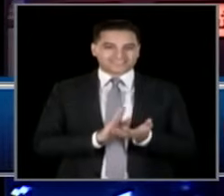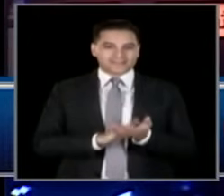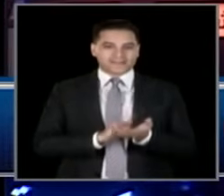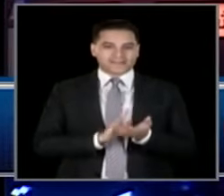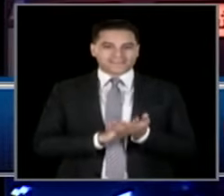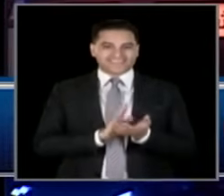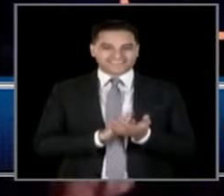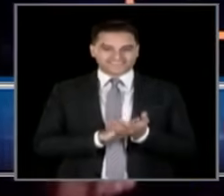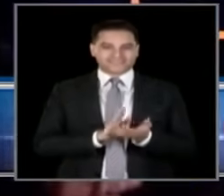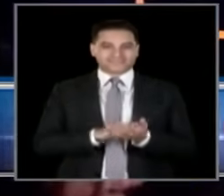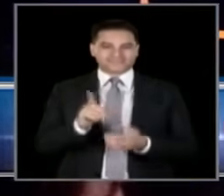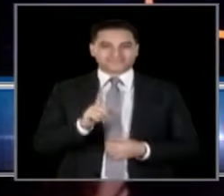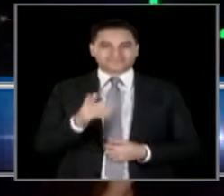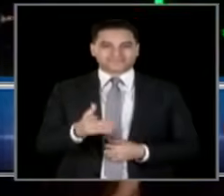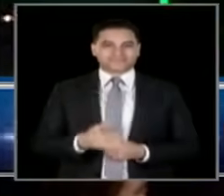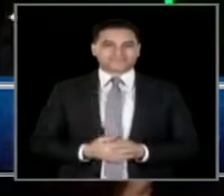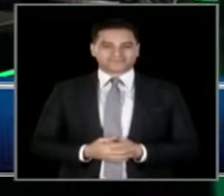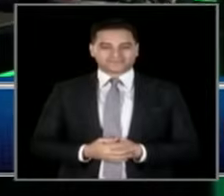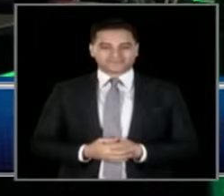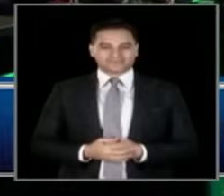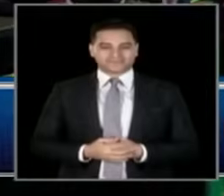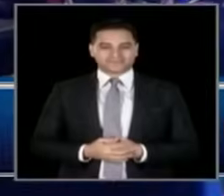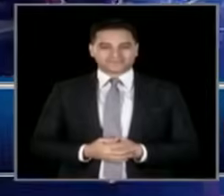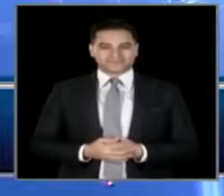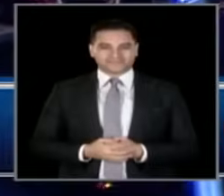ألمانيا إجابة صحيحة.